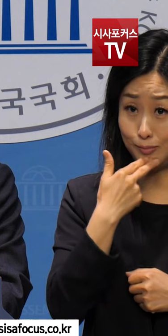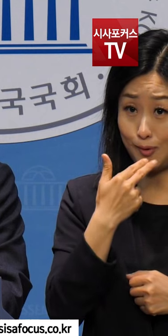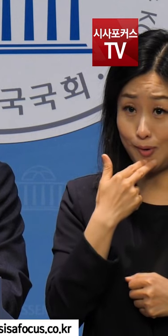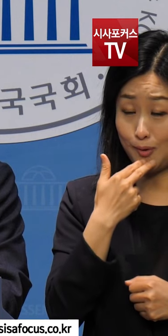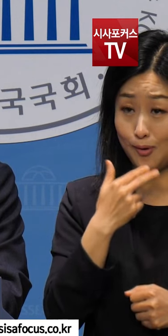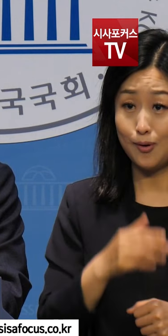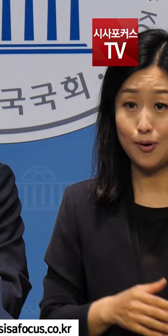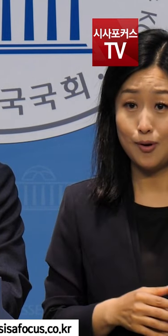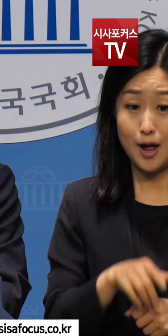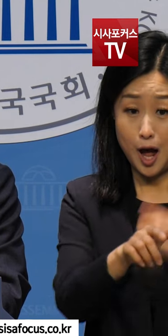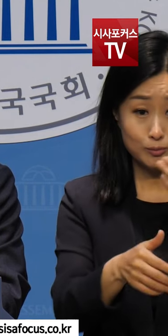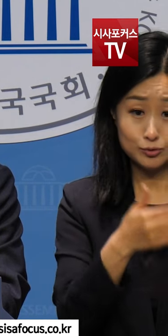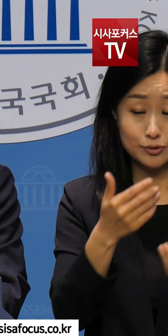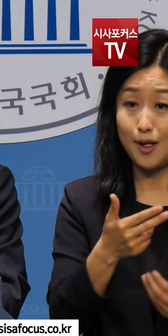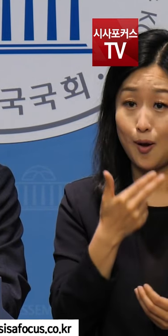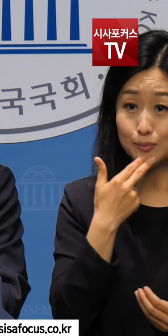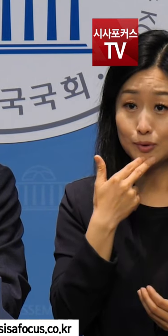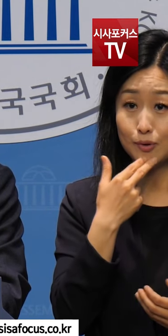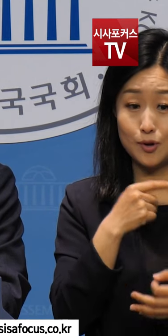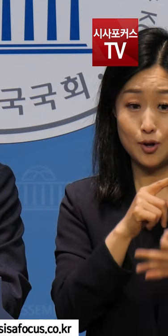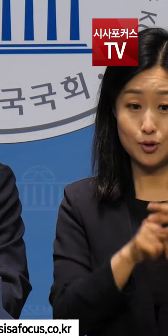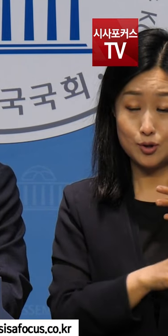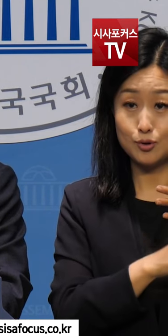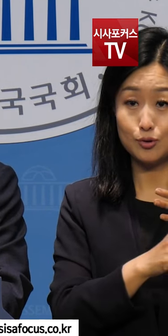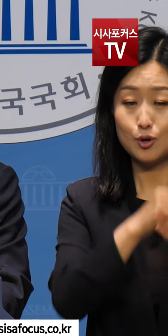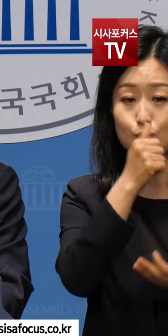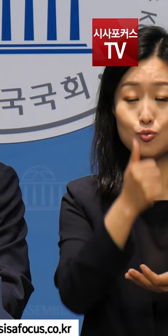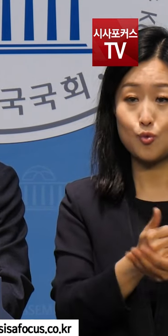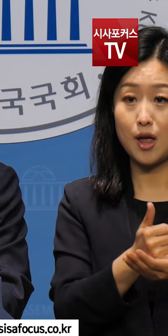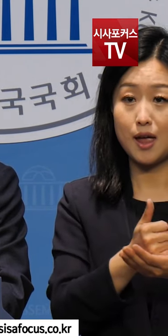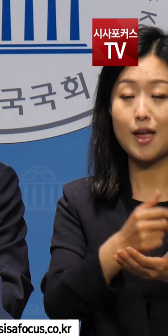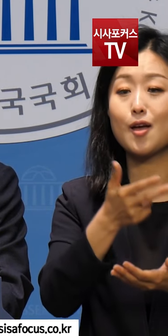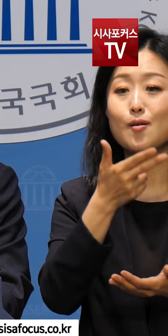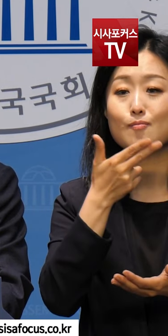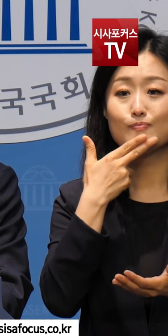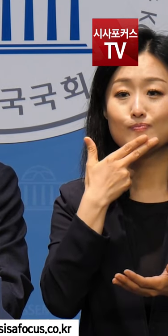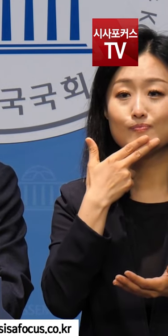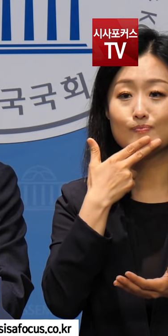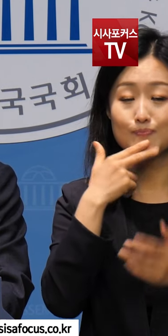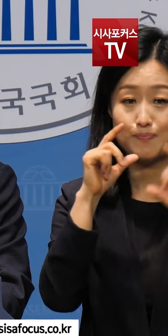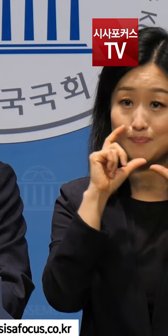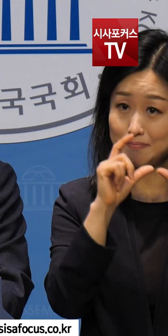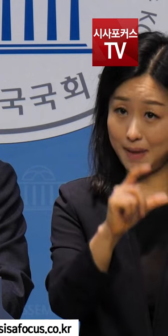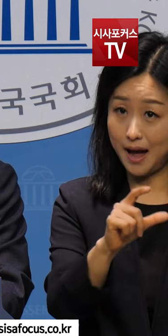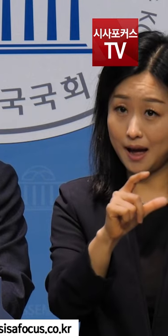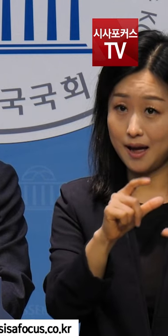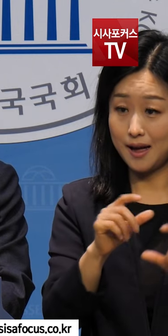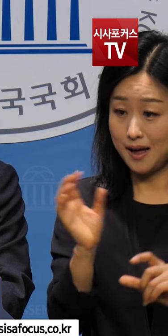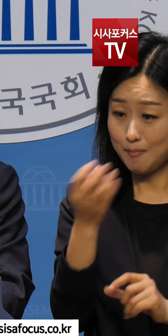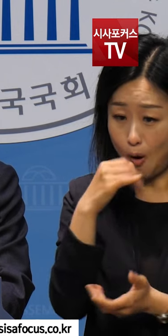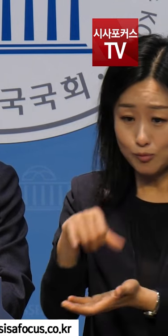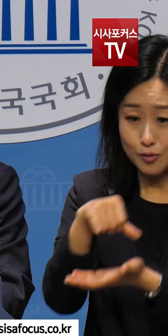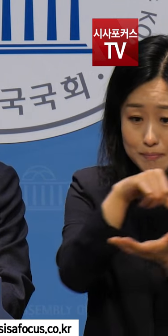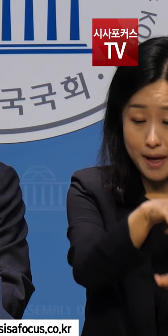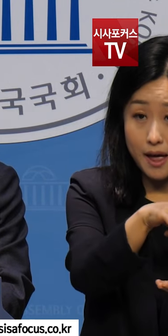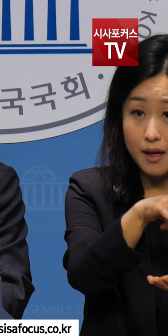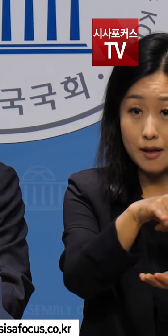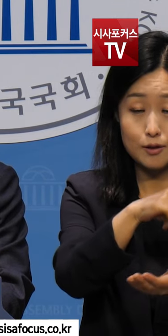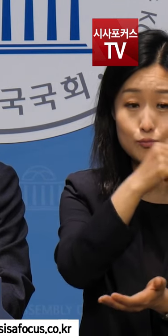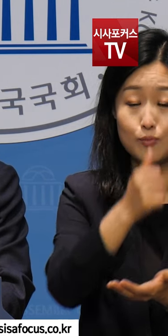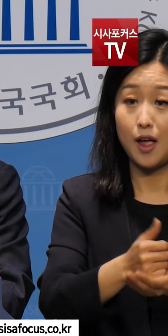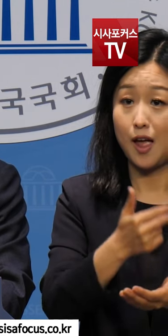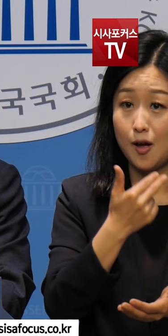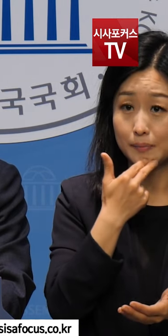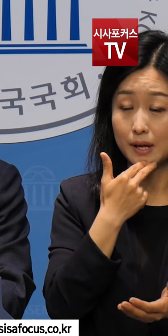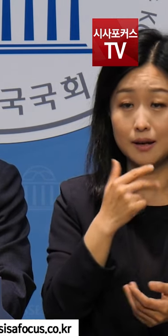없이 검찰이 김건희에게 안겨준 명품백 수수 의혹 무혐의를 두고 고발인이 검찰 수사의